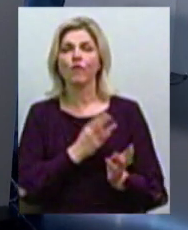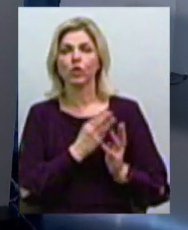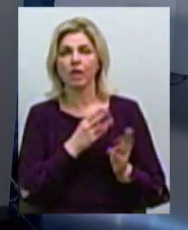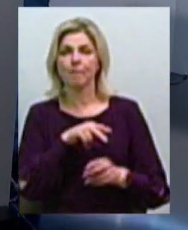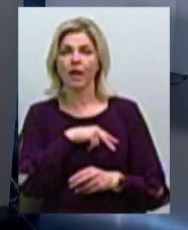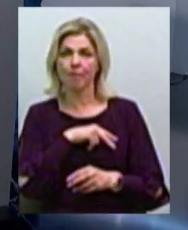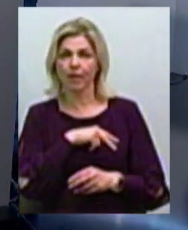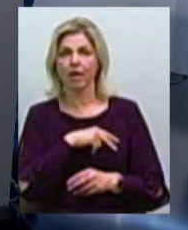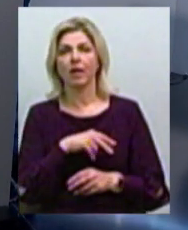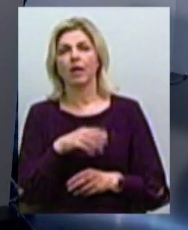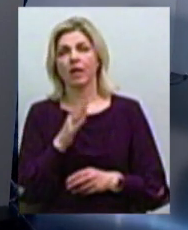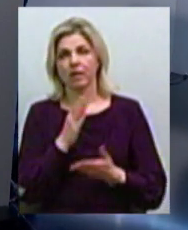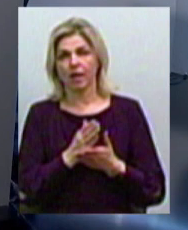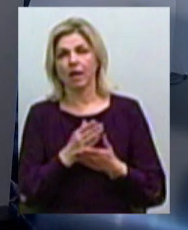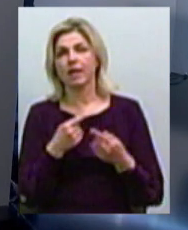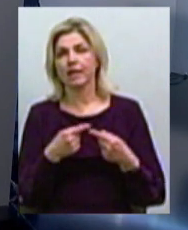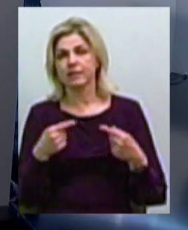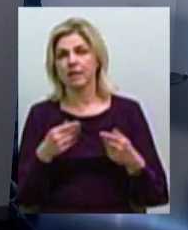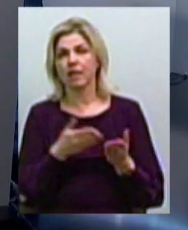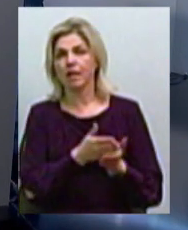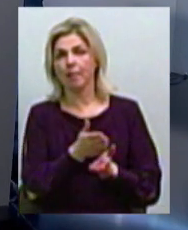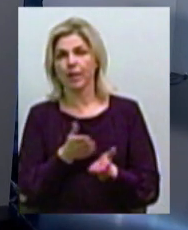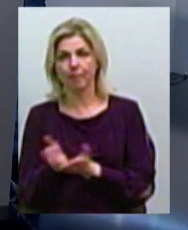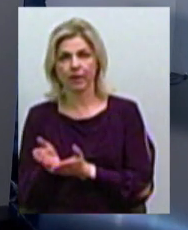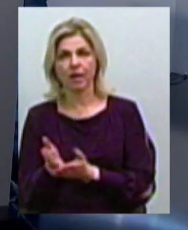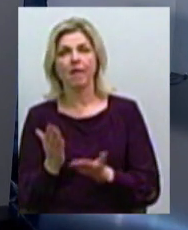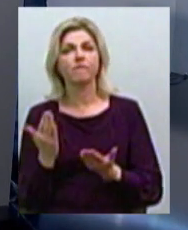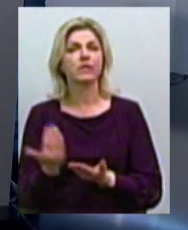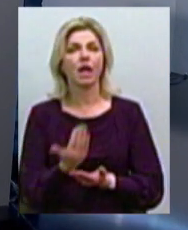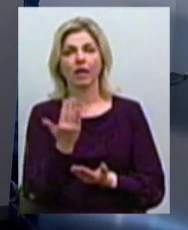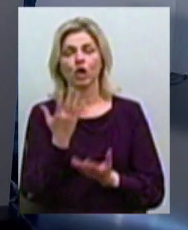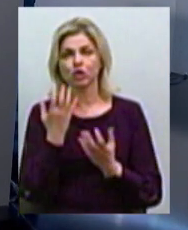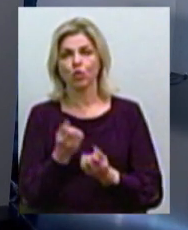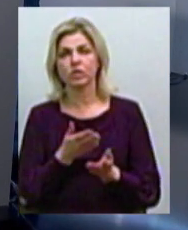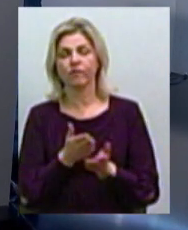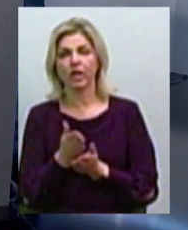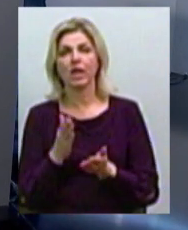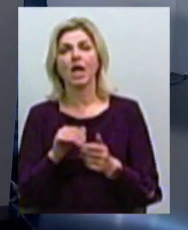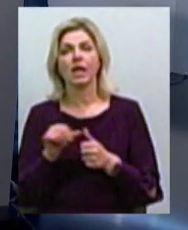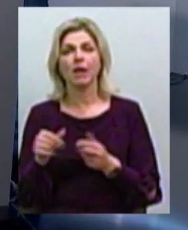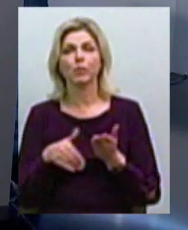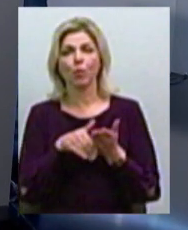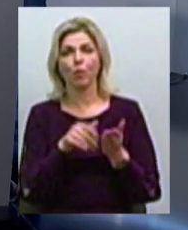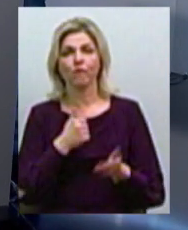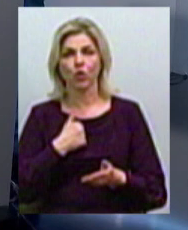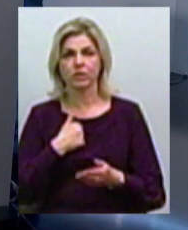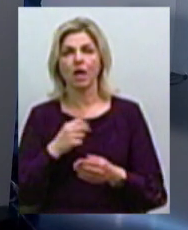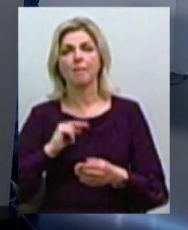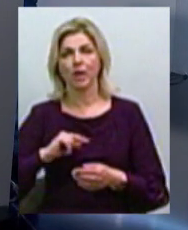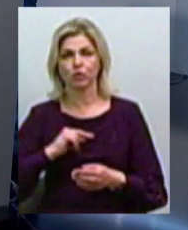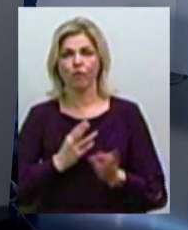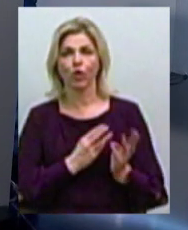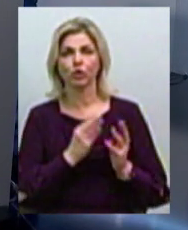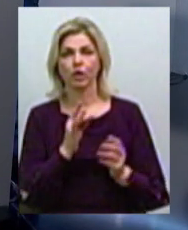і у волонтерському русі, є різні напрями. В яких ще сферах, крім допомоги військовим, діють волонтери? Ну,